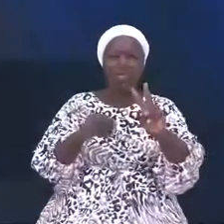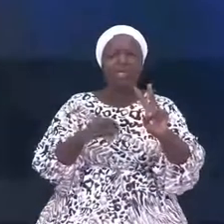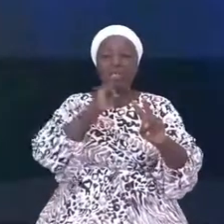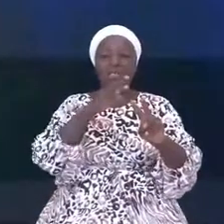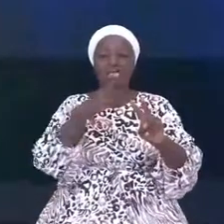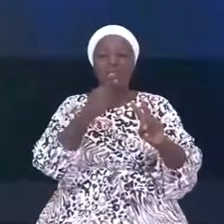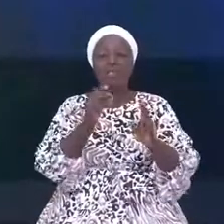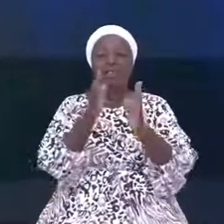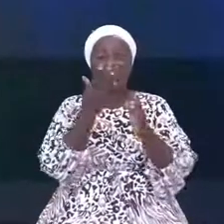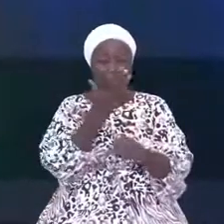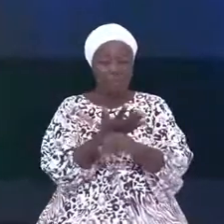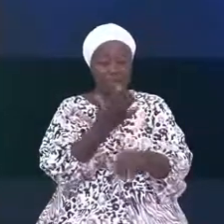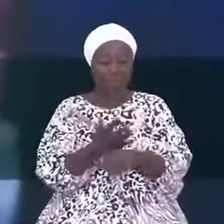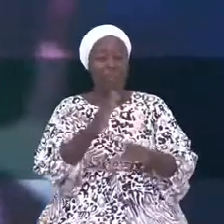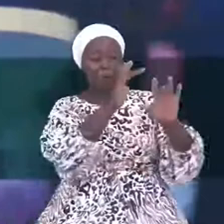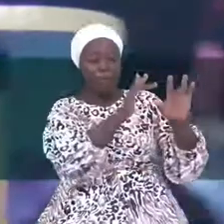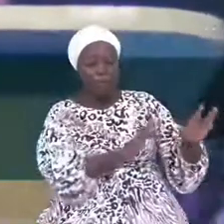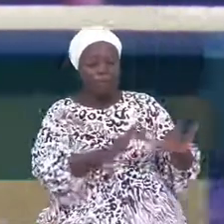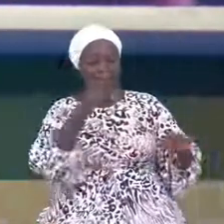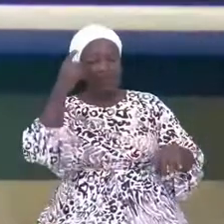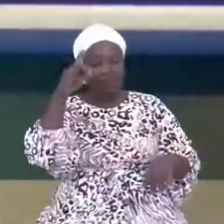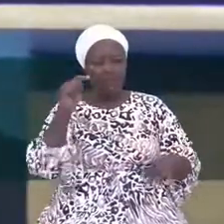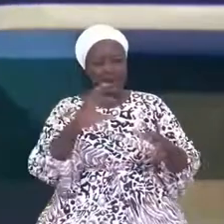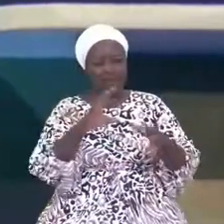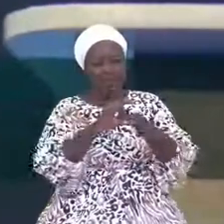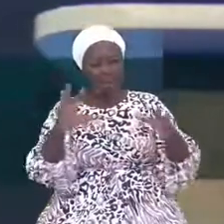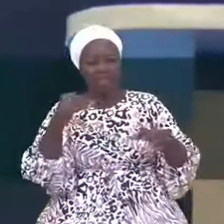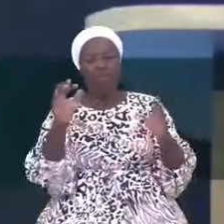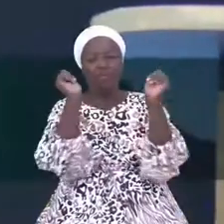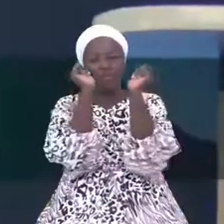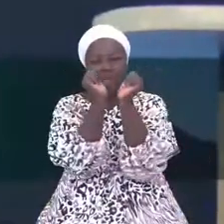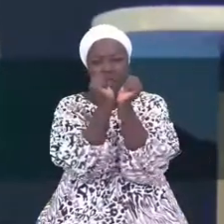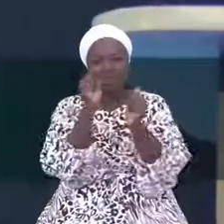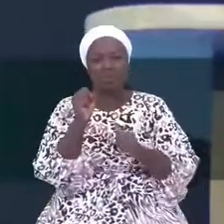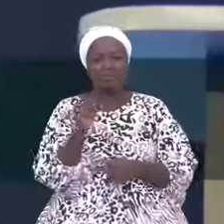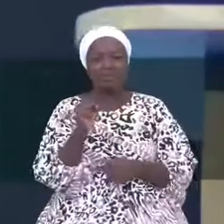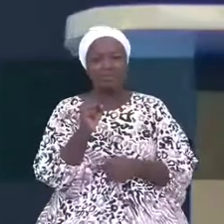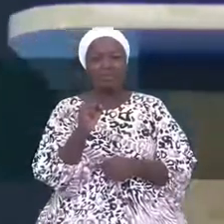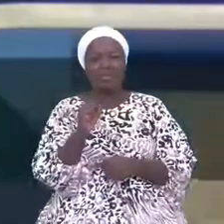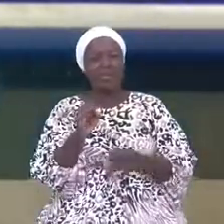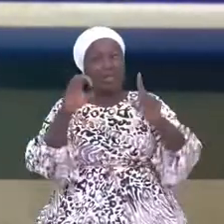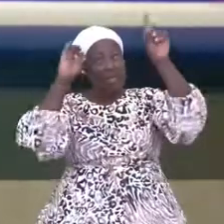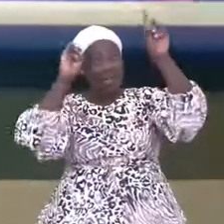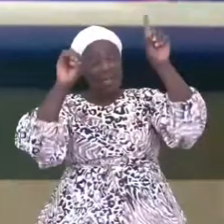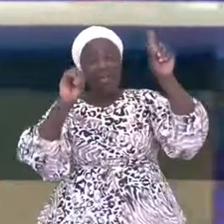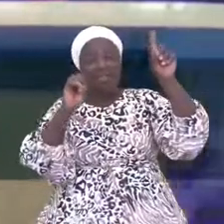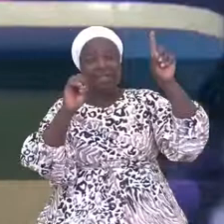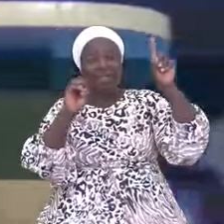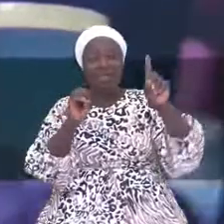Deuxième point, sa miséricorde médiatrice pour la libération des esclaves.